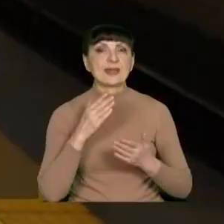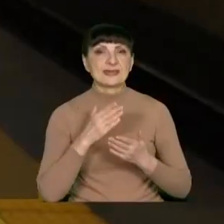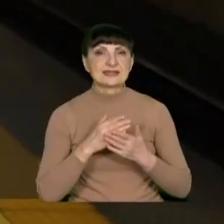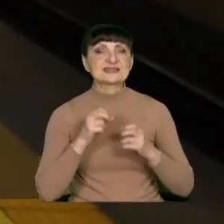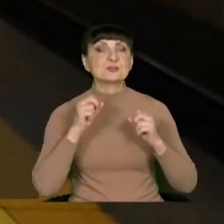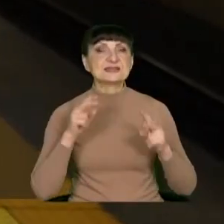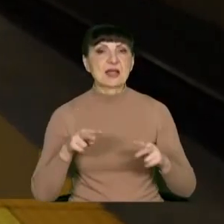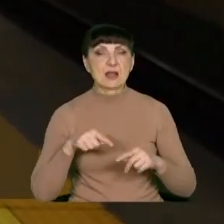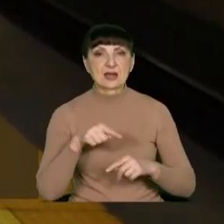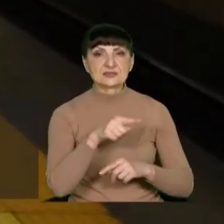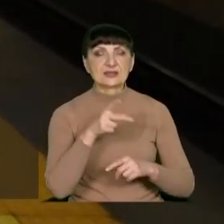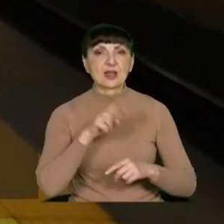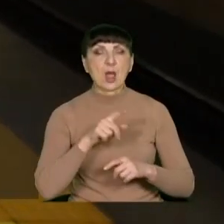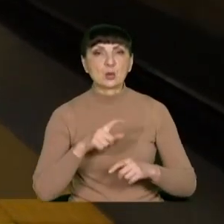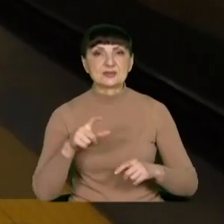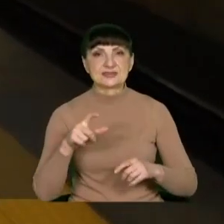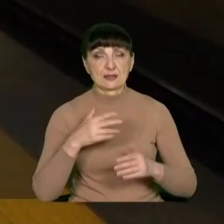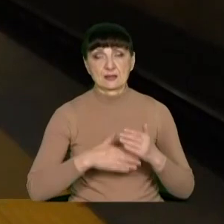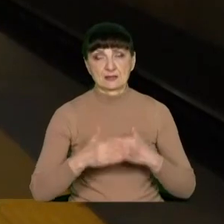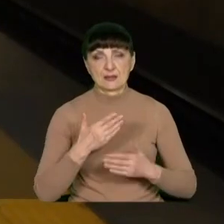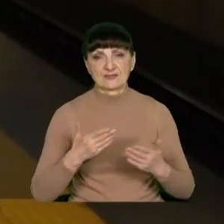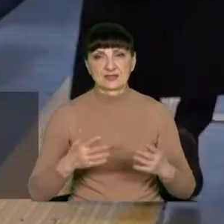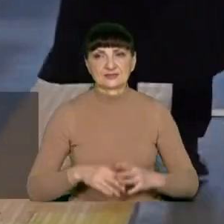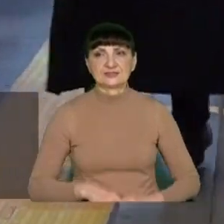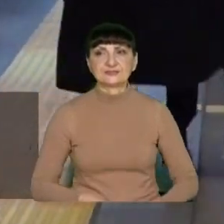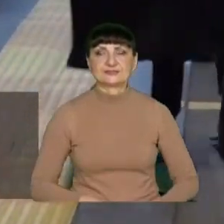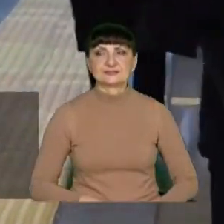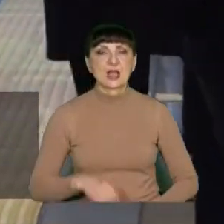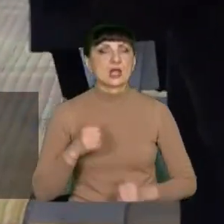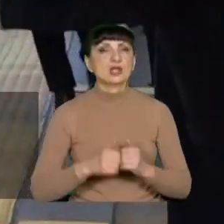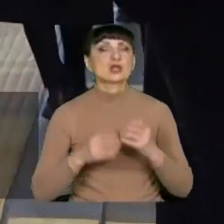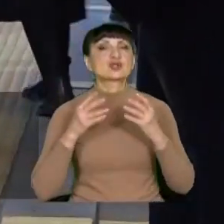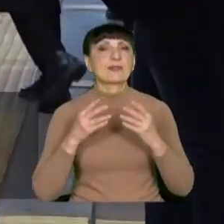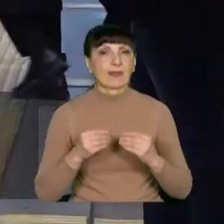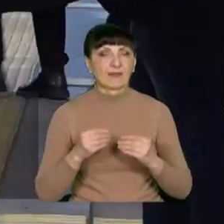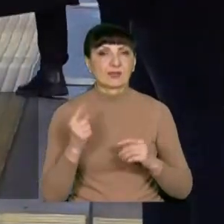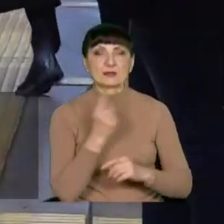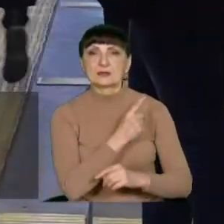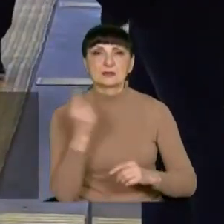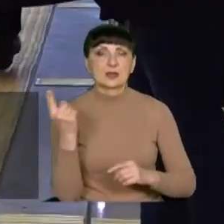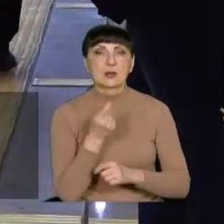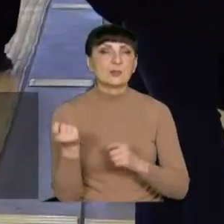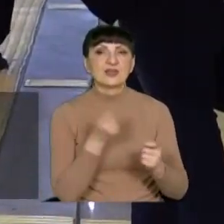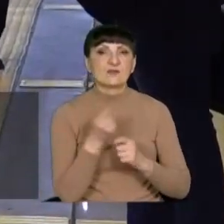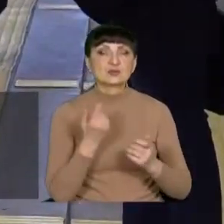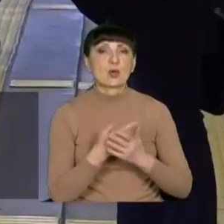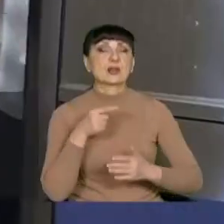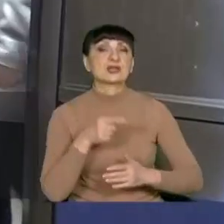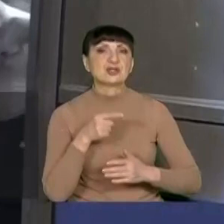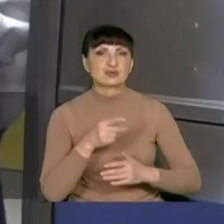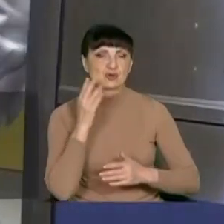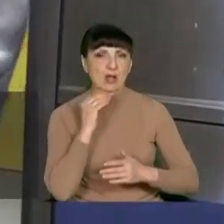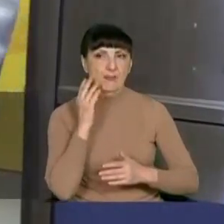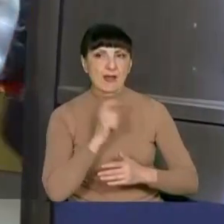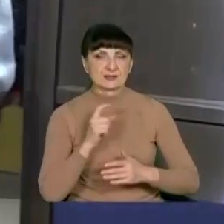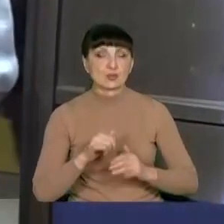есть специальные разметки для людей с ограниченными возможностями. Ежедневно один состав в одну сторону перевозит около 1000 алматинцев. В